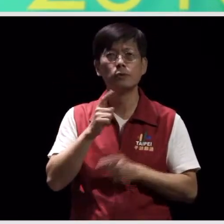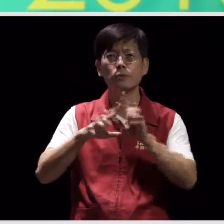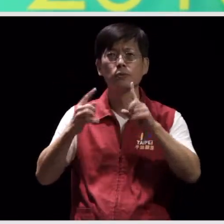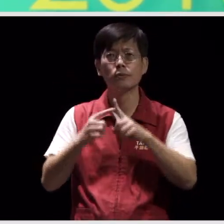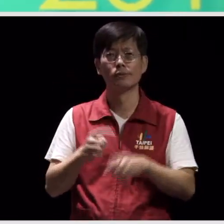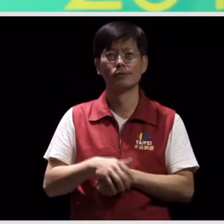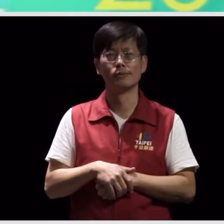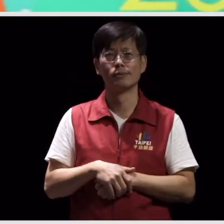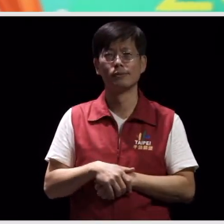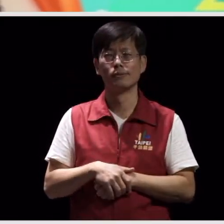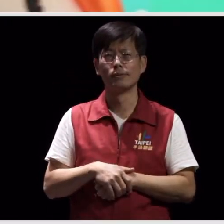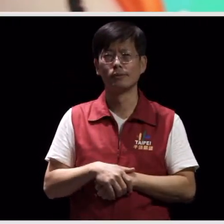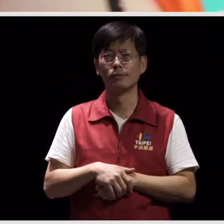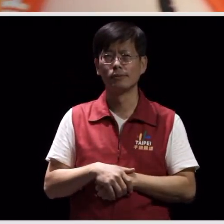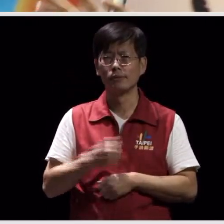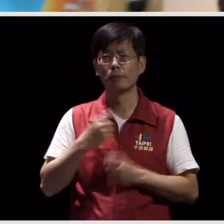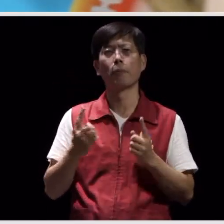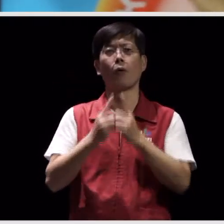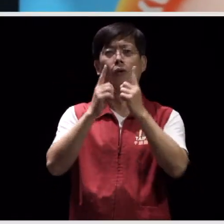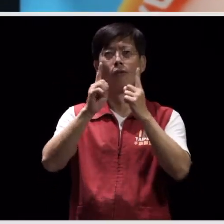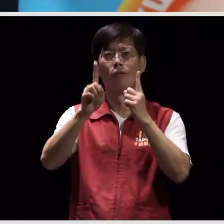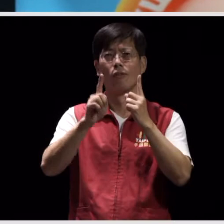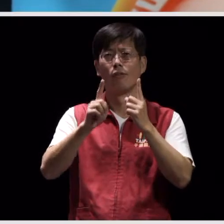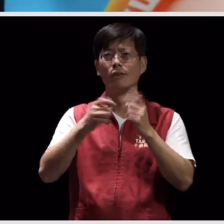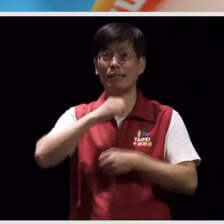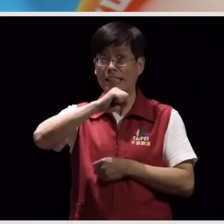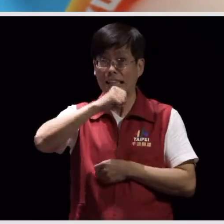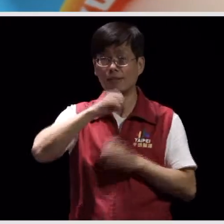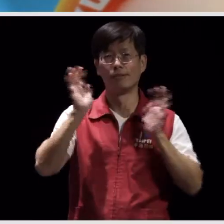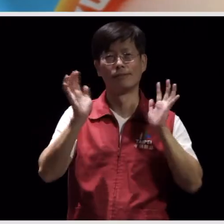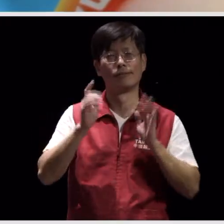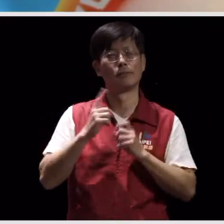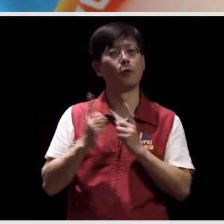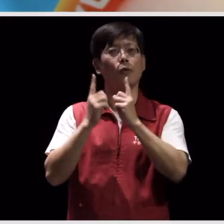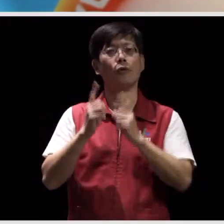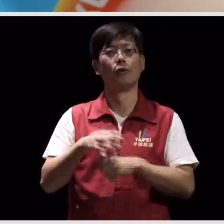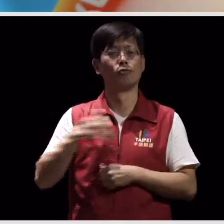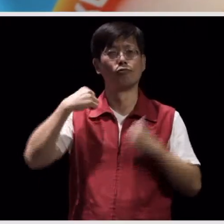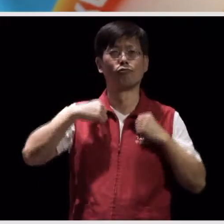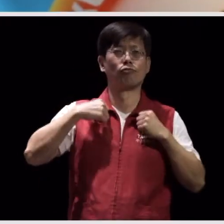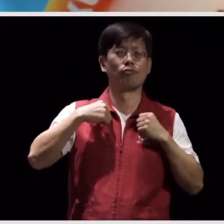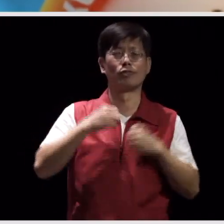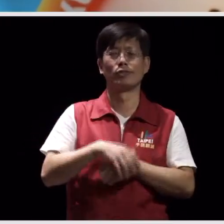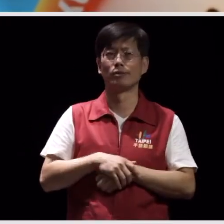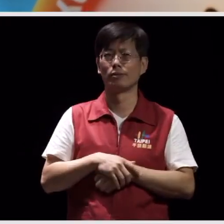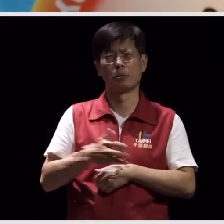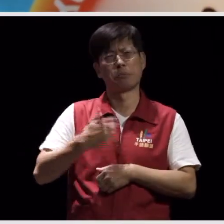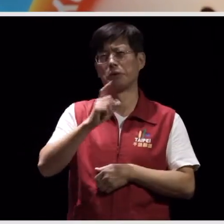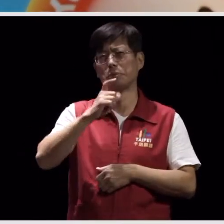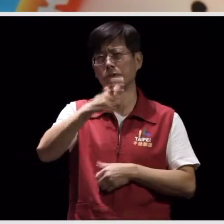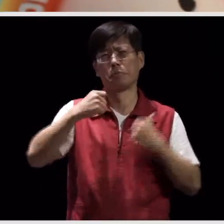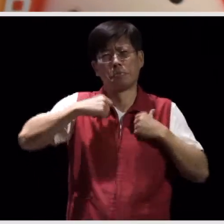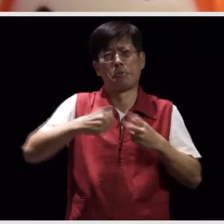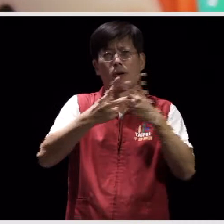孔。然后突然在此时就遇到了一个台湾小伙子，刚好台湾人背着包包，当时他不知道什么叫背包客